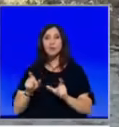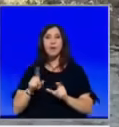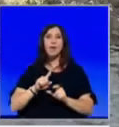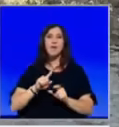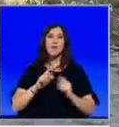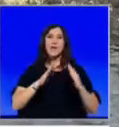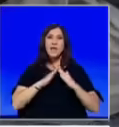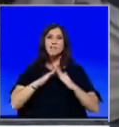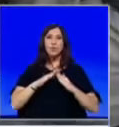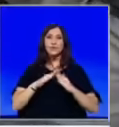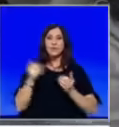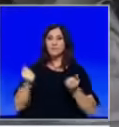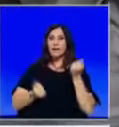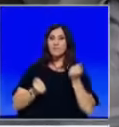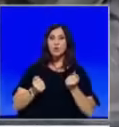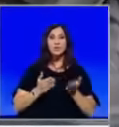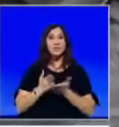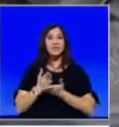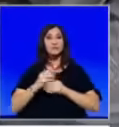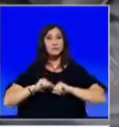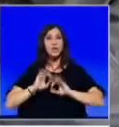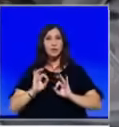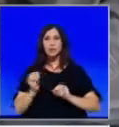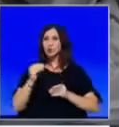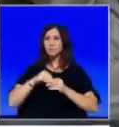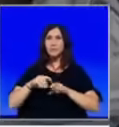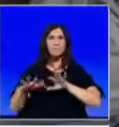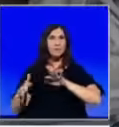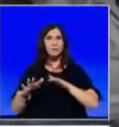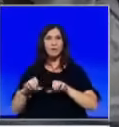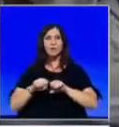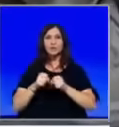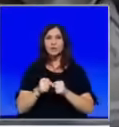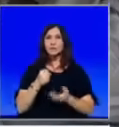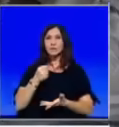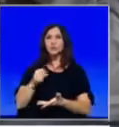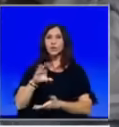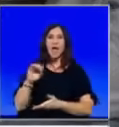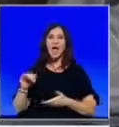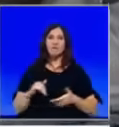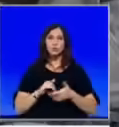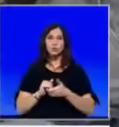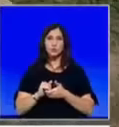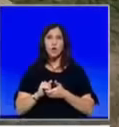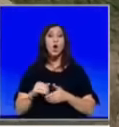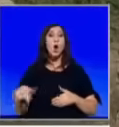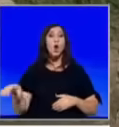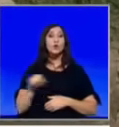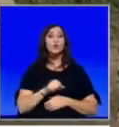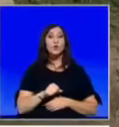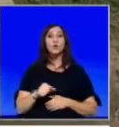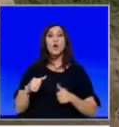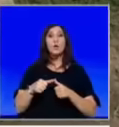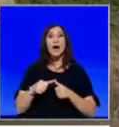имоти и превозни средства на общината, така че да се компенсират предполагаемите щети за бюджета на Евросъюза. От ръководената от